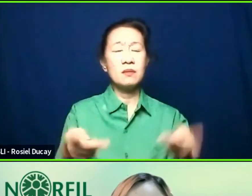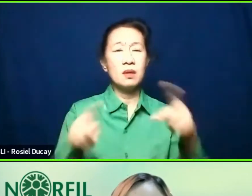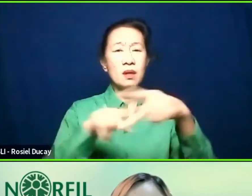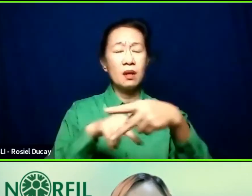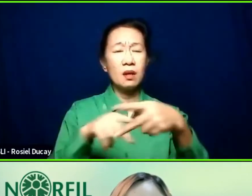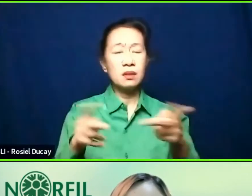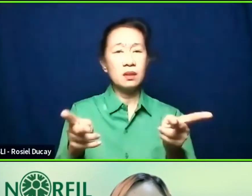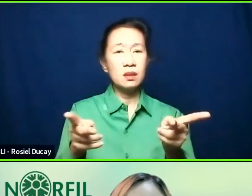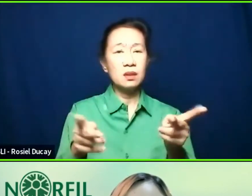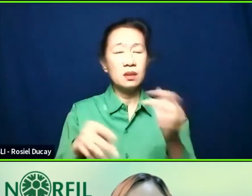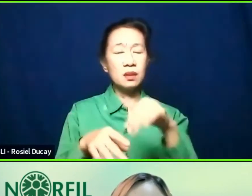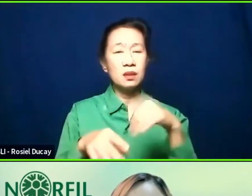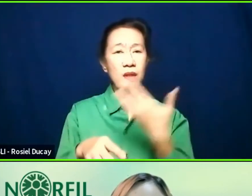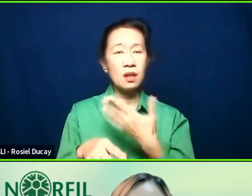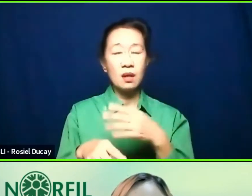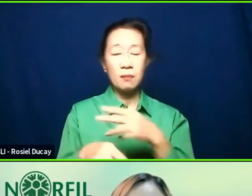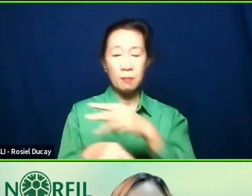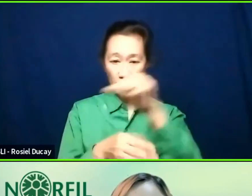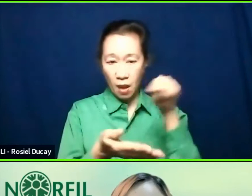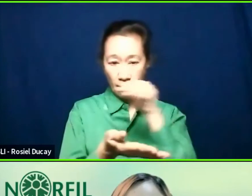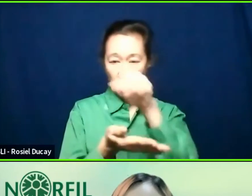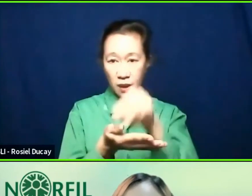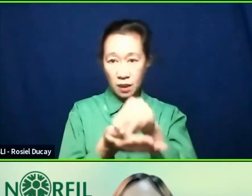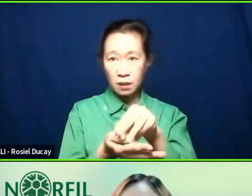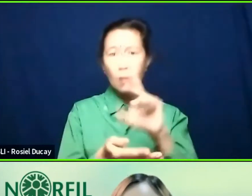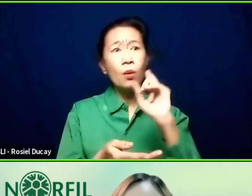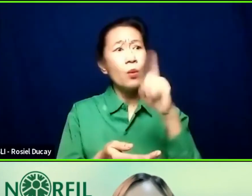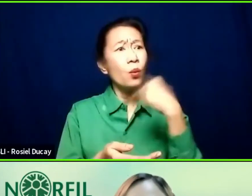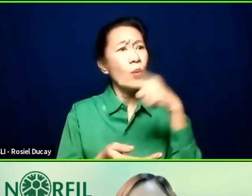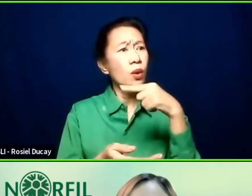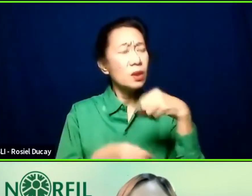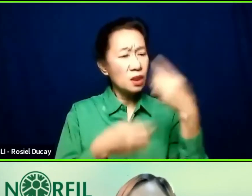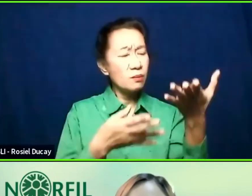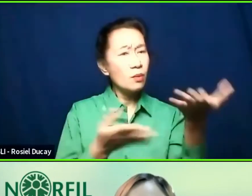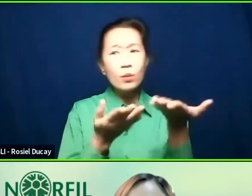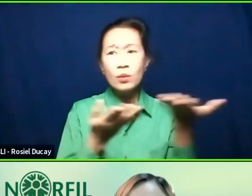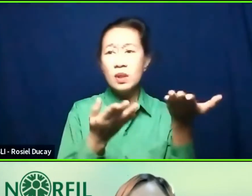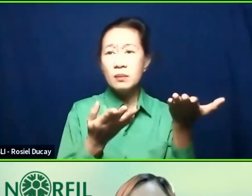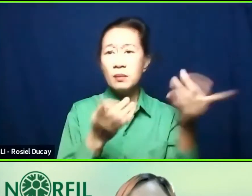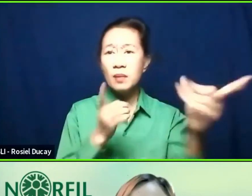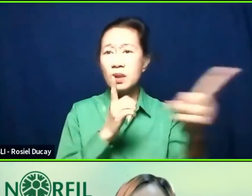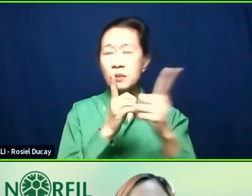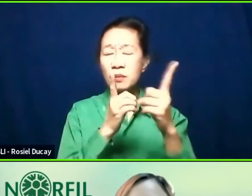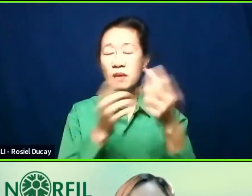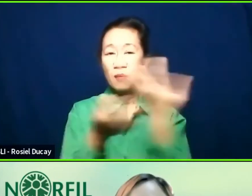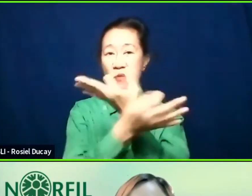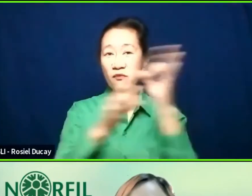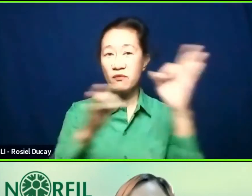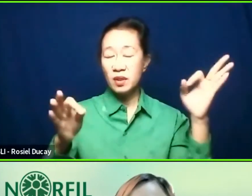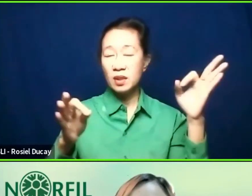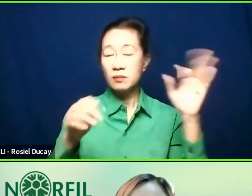sa ating lugar. Sino ba yung mga nagbibigay? Saan ba tayo makalapit? May mga libre ba, no, na pwede